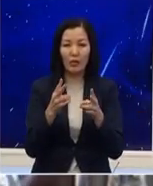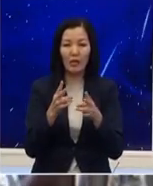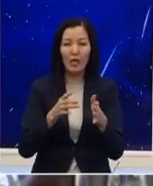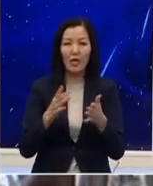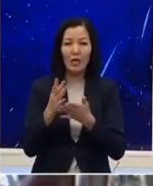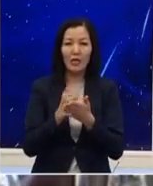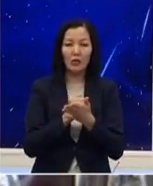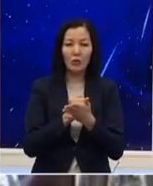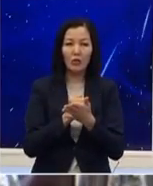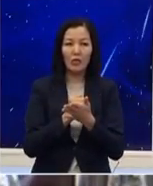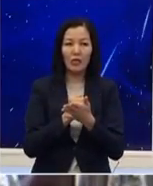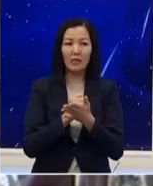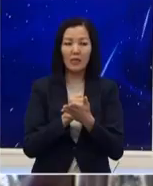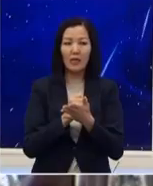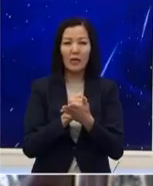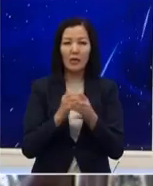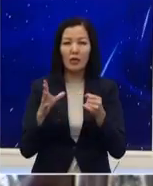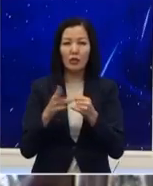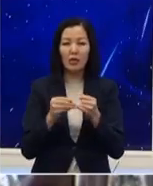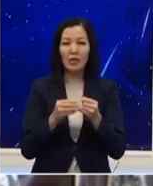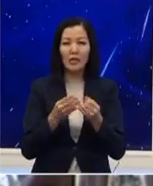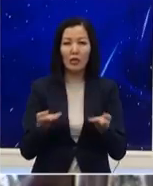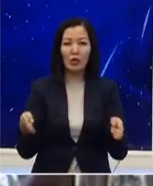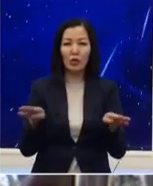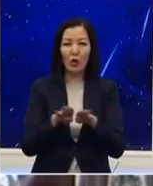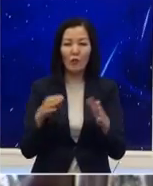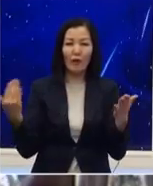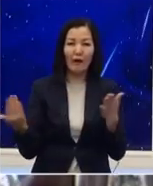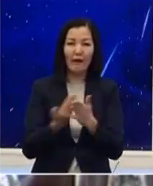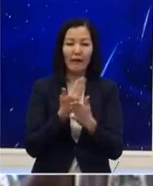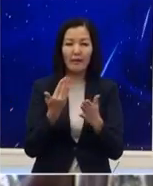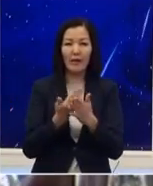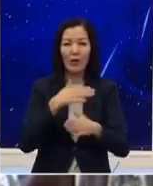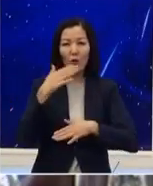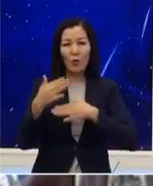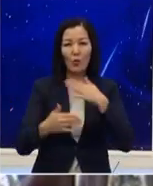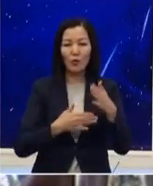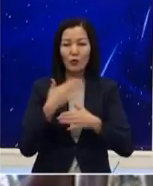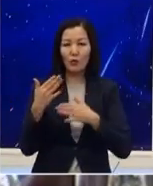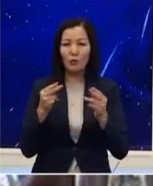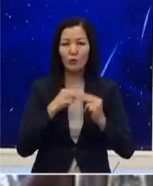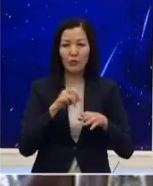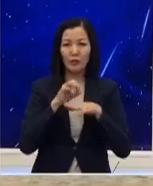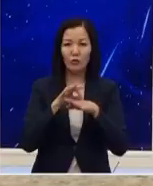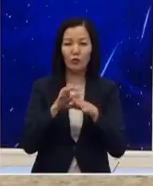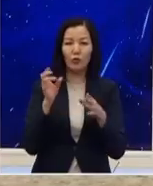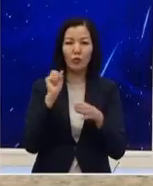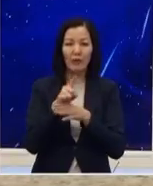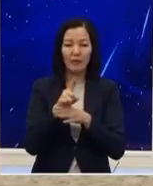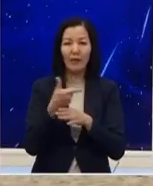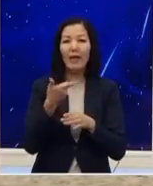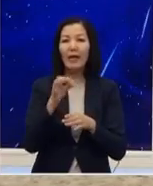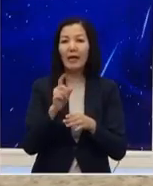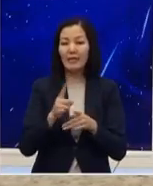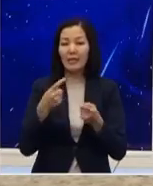ресурс сарқылған полигондарды жауып, қайта қопсыту жұмыстарын жүргізуді тапсырамын. Газдандыру